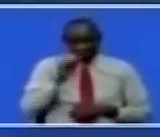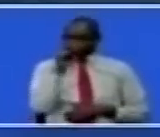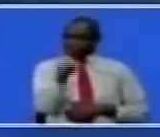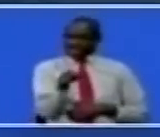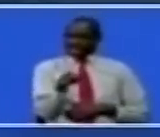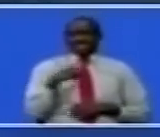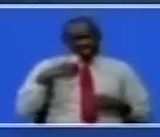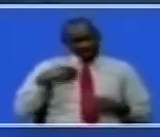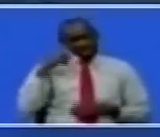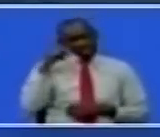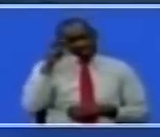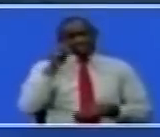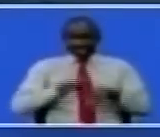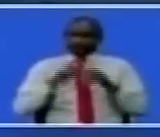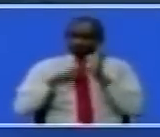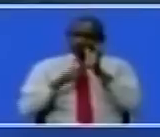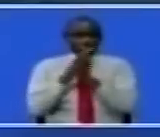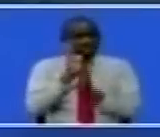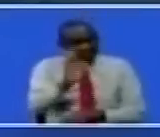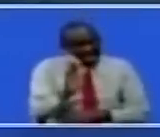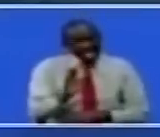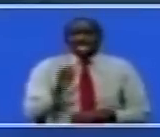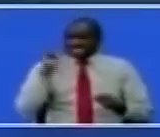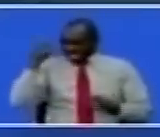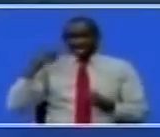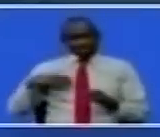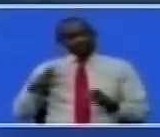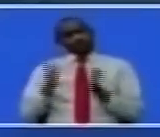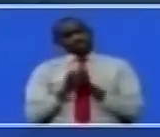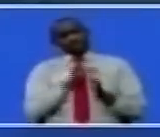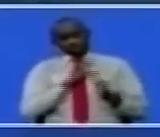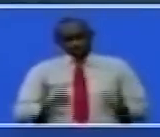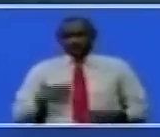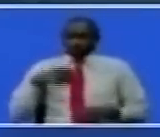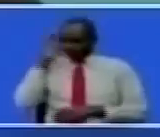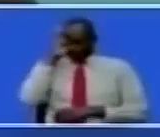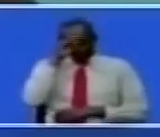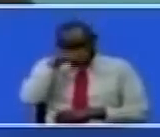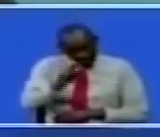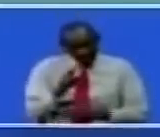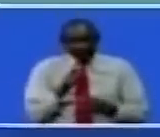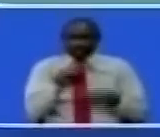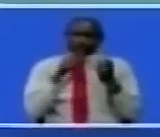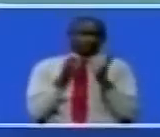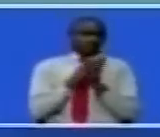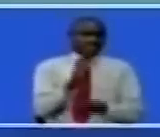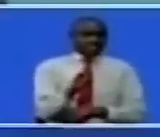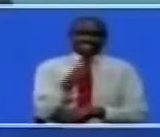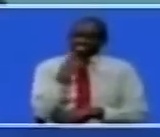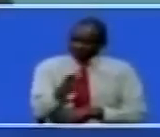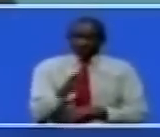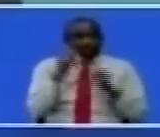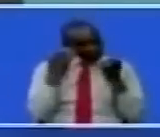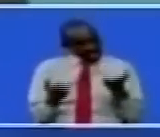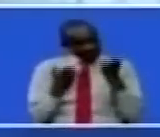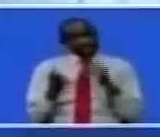ya mwingilio wa KTN wa Kenya na vile vile kamishna wa kaunti ya Bungoma Maalim Mohamed juu ya swala hilo, huenda idara